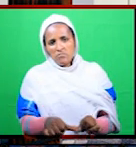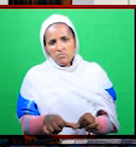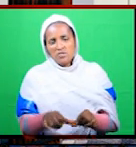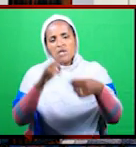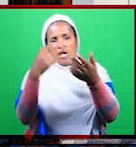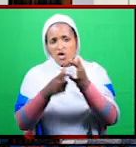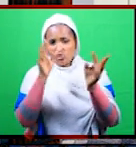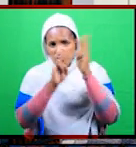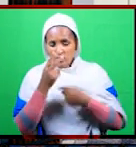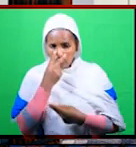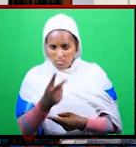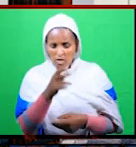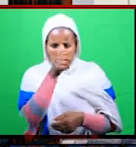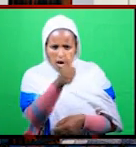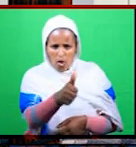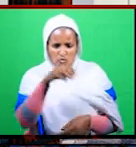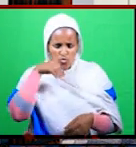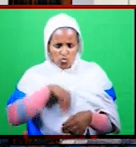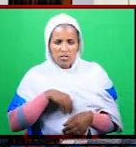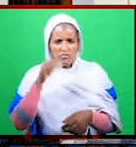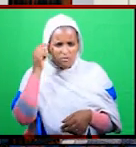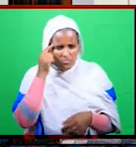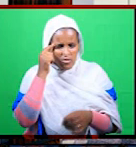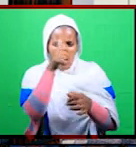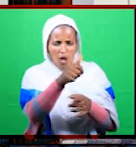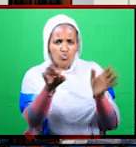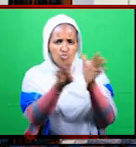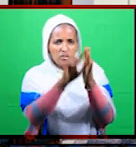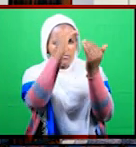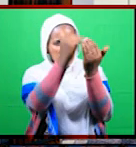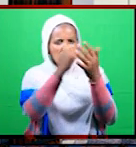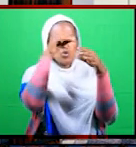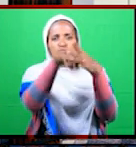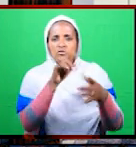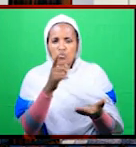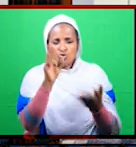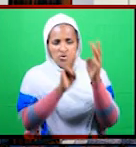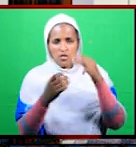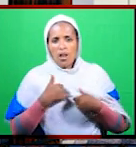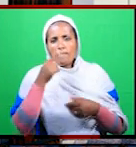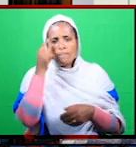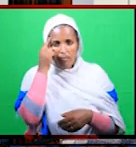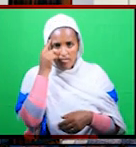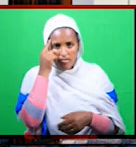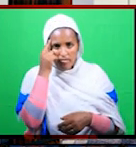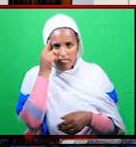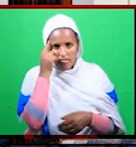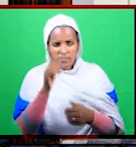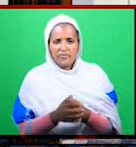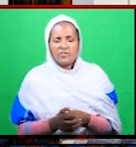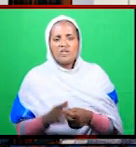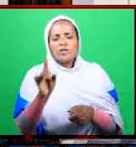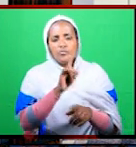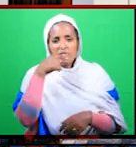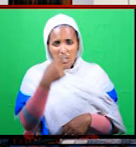ማቅረቡ ጥሩ ሆኖ ግን አስሩን ማግባት አይችልም። ይህንን ቁርጥ ባለ ሁኔታ ማወቅ ይኖርበታል። ማግባት የሚችለው ከአስሩ አንዷን ነው። ለዚህ